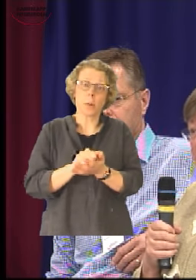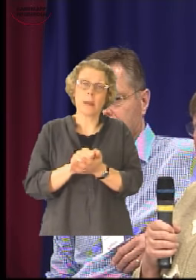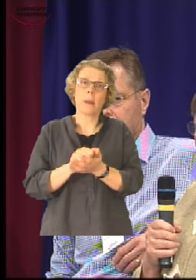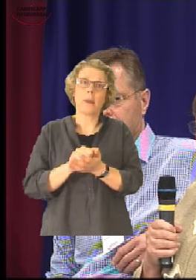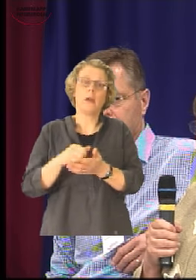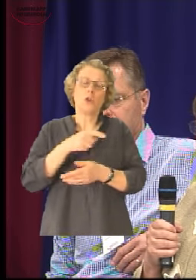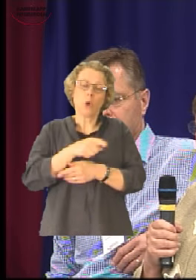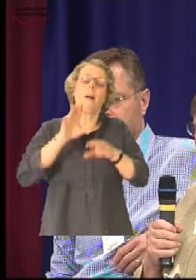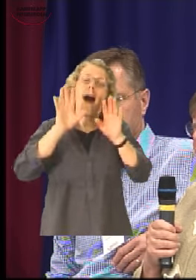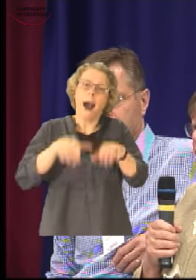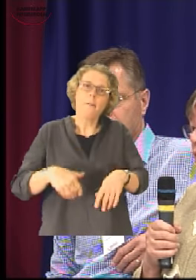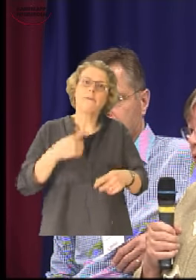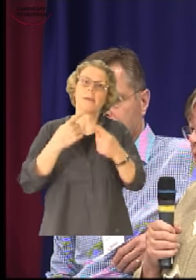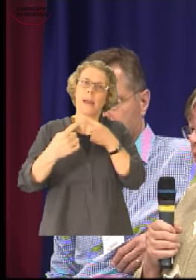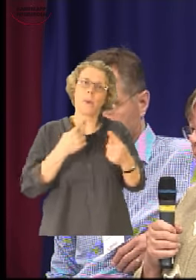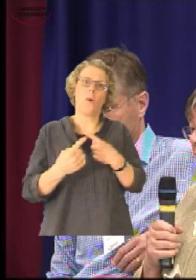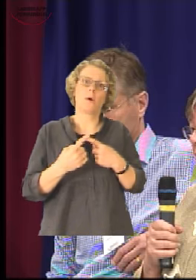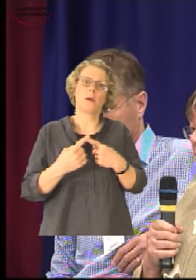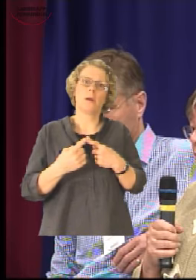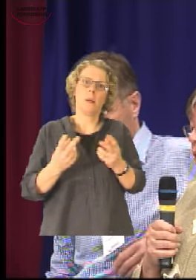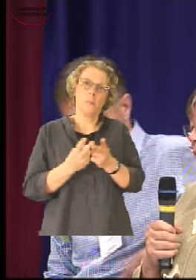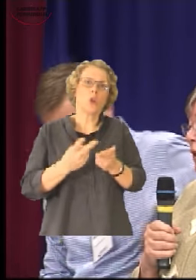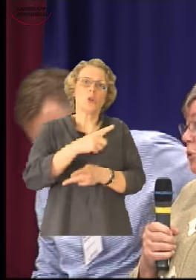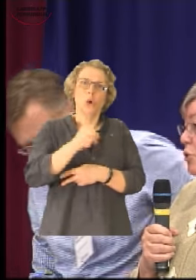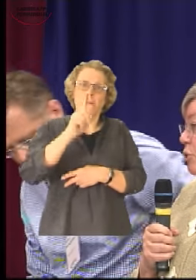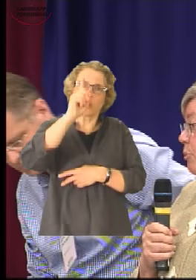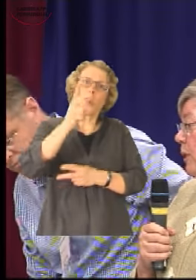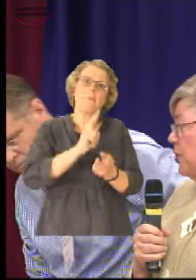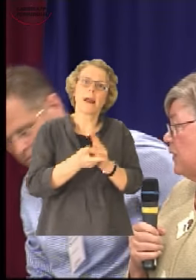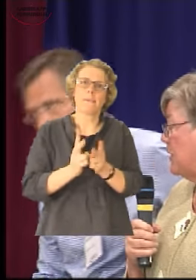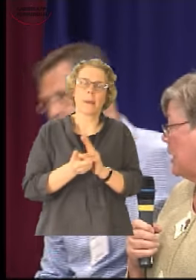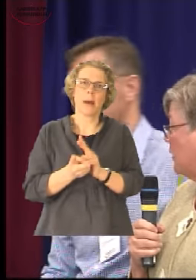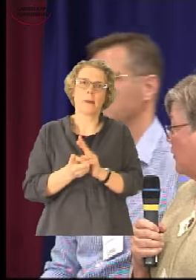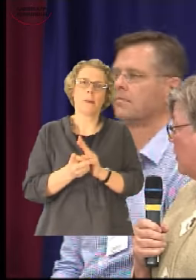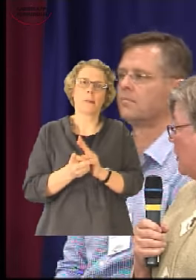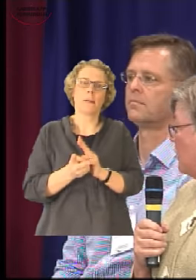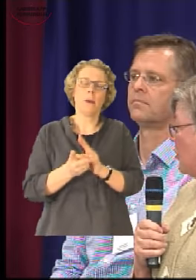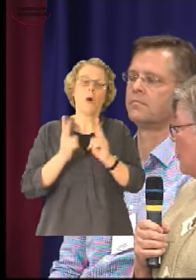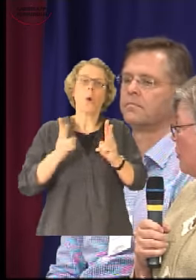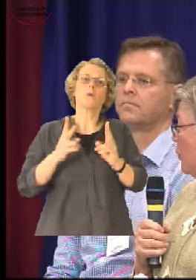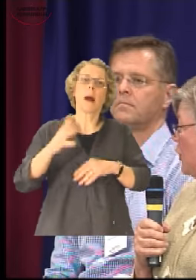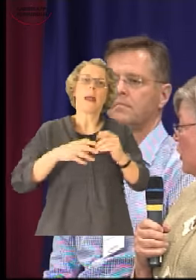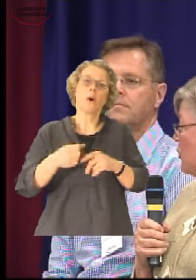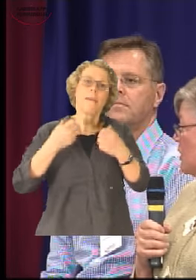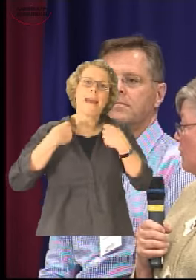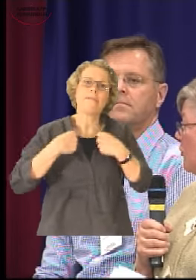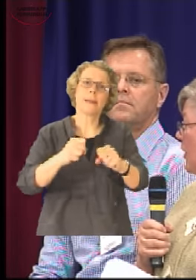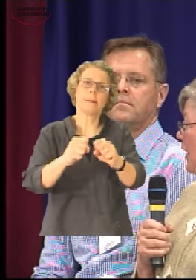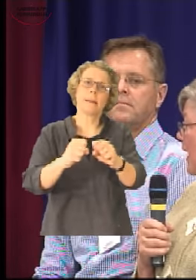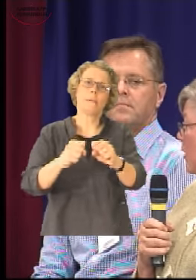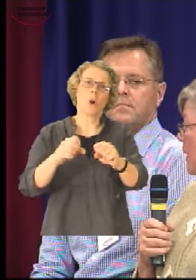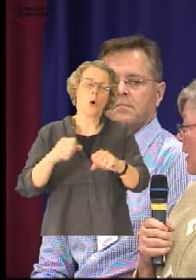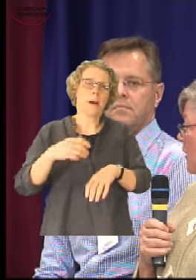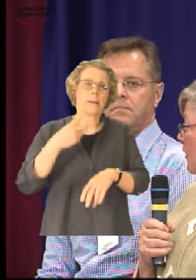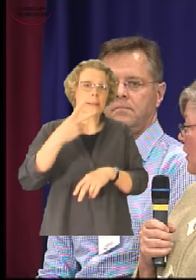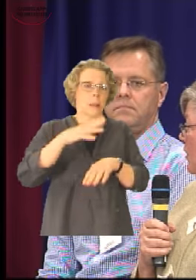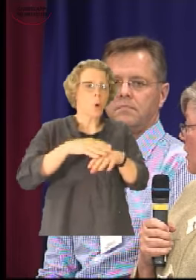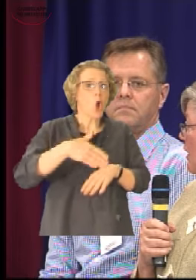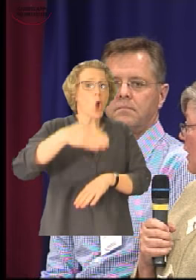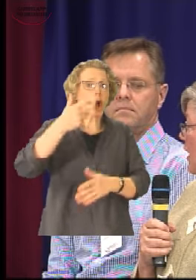haft dialogen och hade haft förståelse för det här. Och det handlar ju också om effektivitet. Tittar man på en hög kostnad på själva